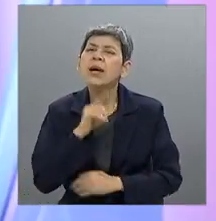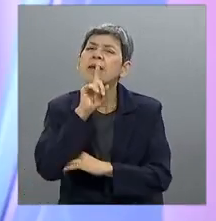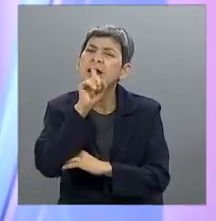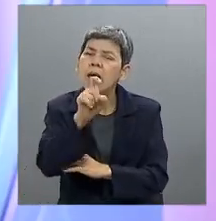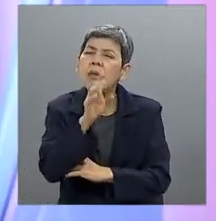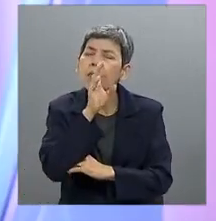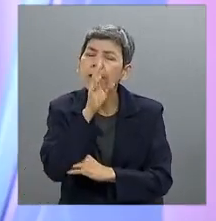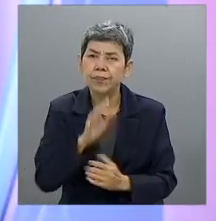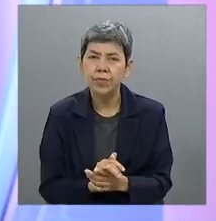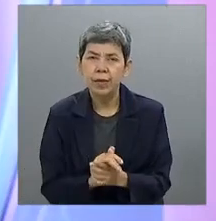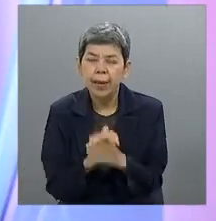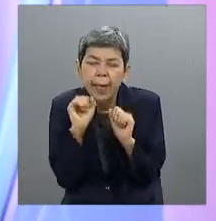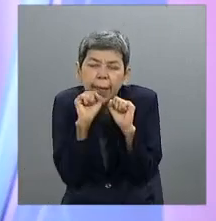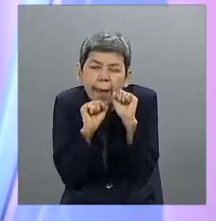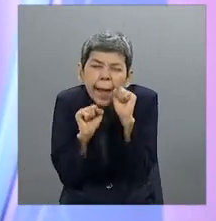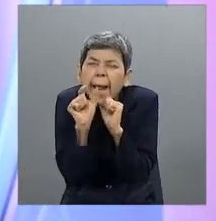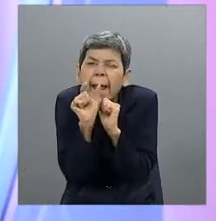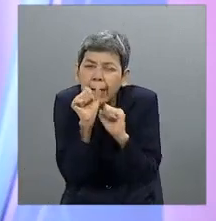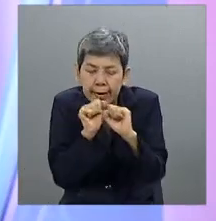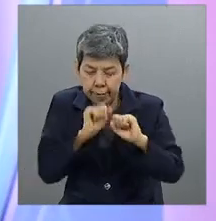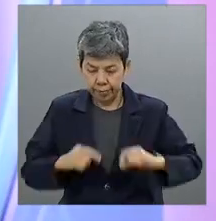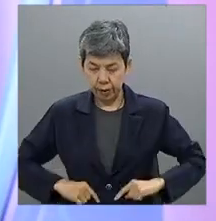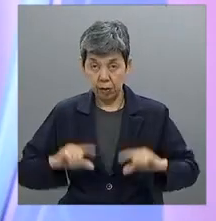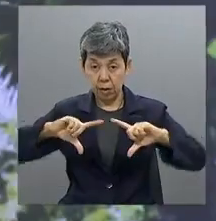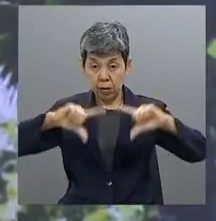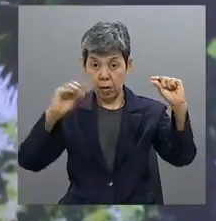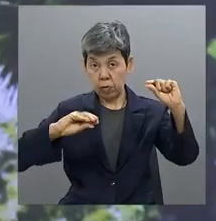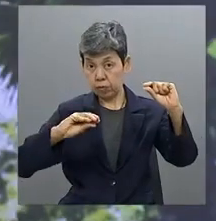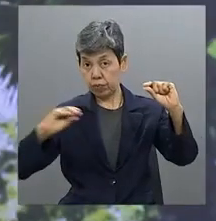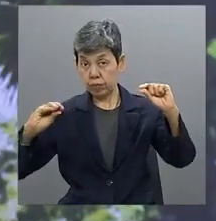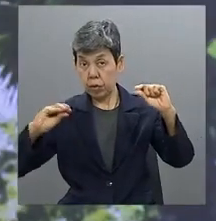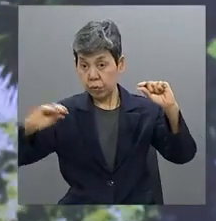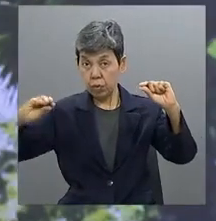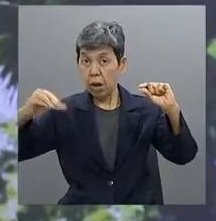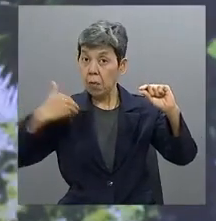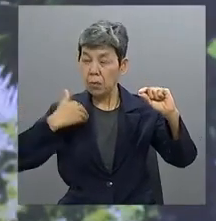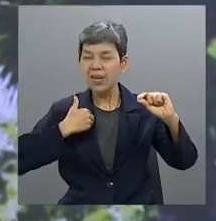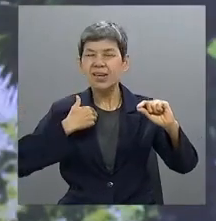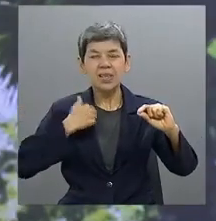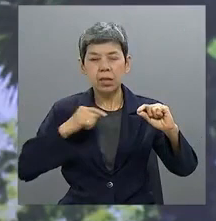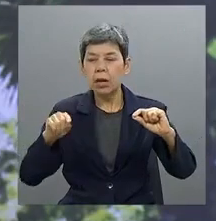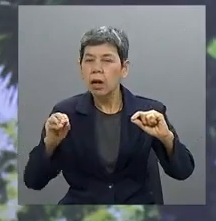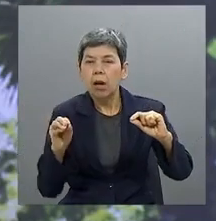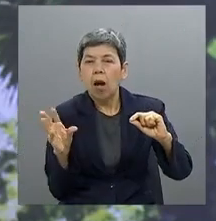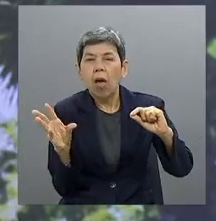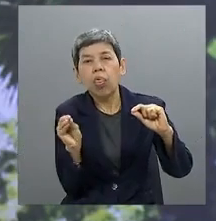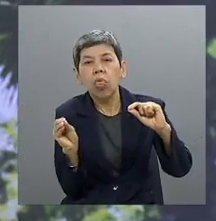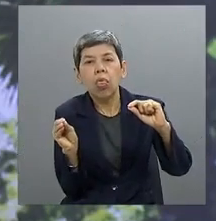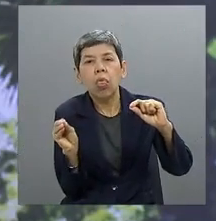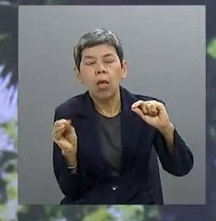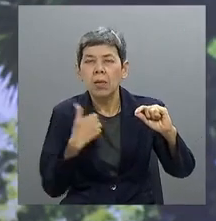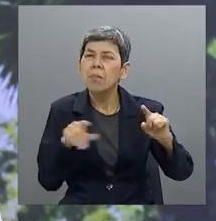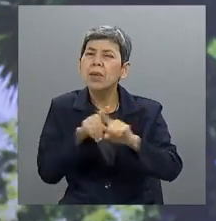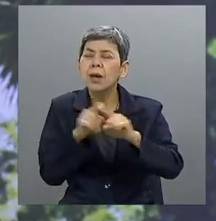วอ่อนออกไปอยู่นอกมดลูกเนี่ยจะฝ่อจะตายทันทีใช่ไหมฮะ ส่วนใหญ่แล้วน่าจะไม่สามารถพัฒนาต่อได้เนื่องจากเขาก็ขาดเลือดที่จะ